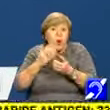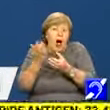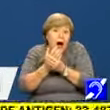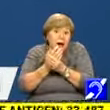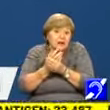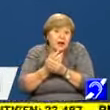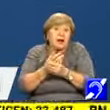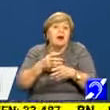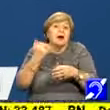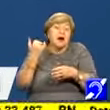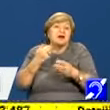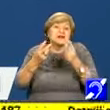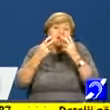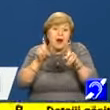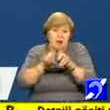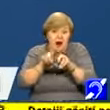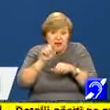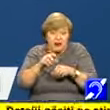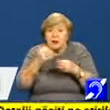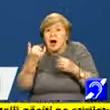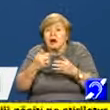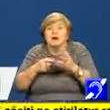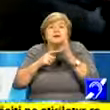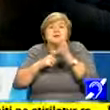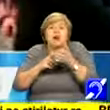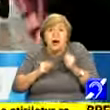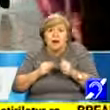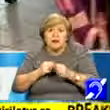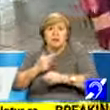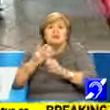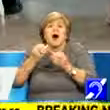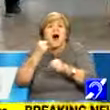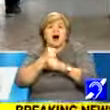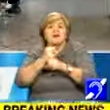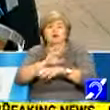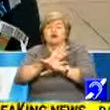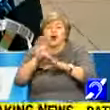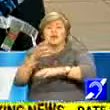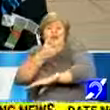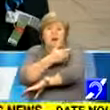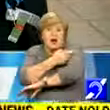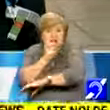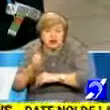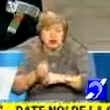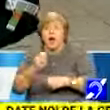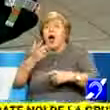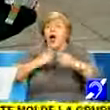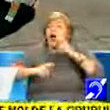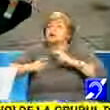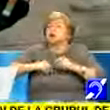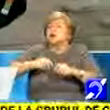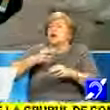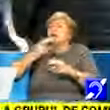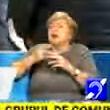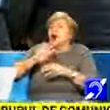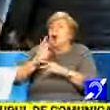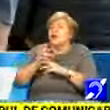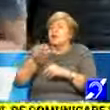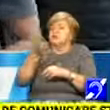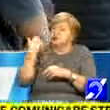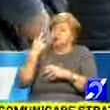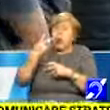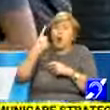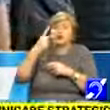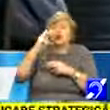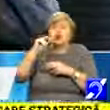acesta, care să ateste vaccinarea cu schemă completă, trecerea prin boală în ultimele 180 de zile